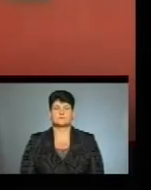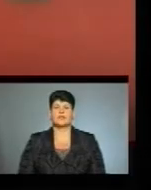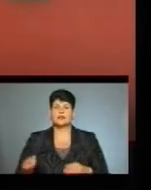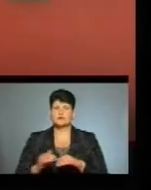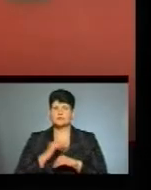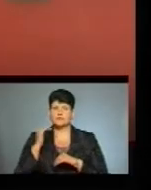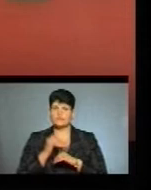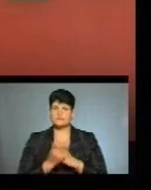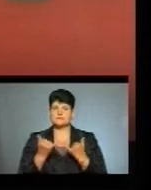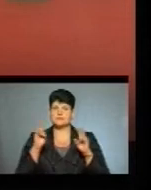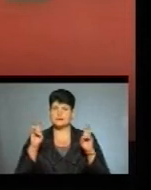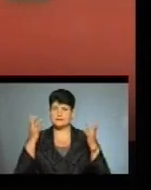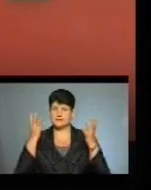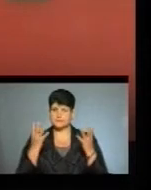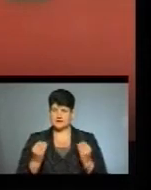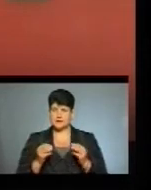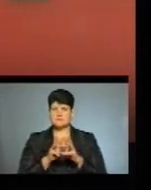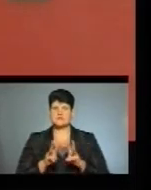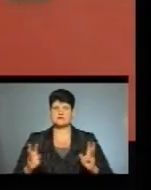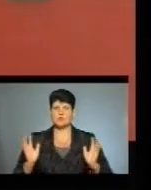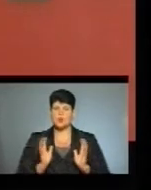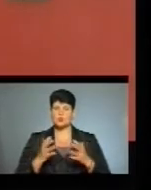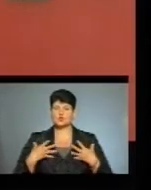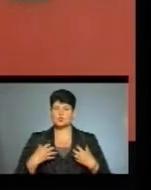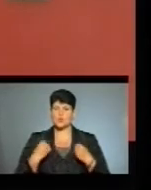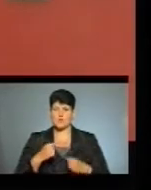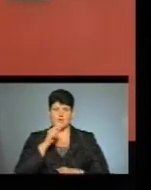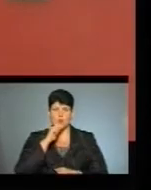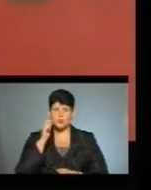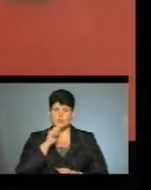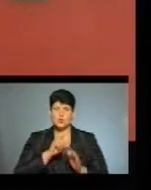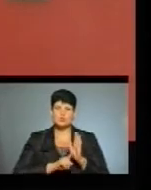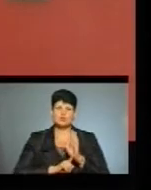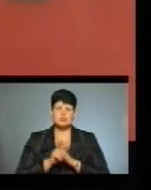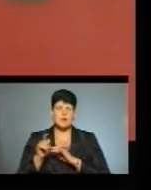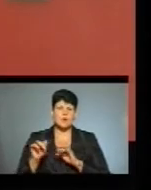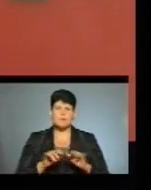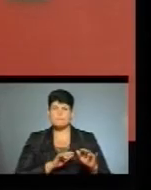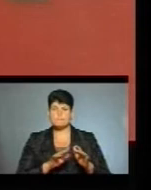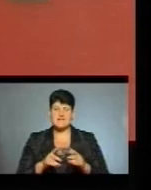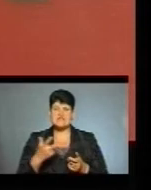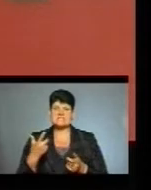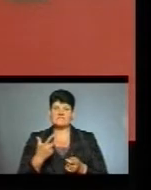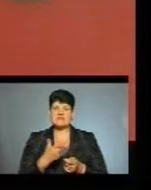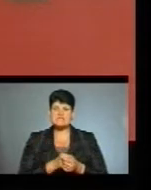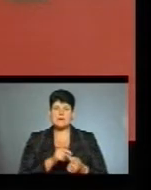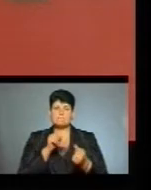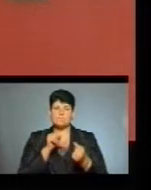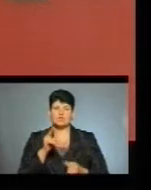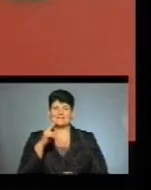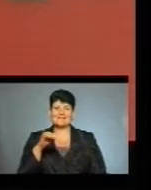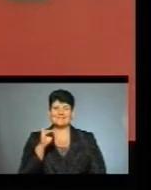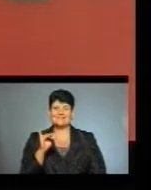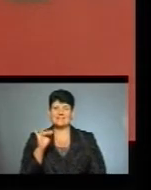вечора в ефірі «Тема дня». Міністерство охорони здоров'я України розпочинає кампанію з вакцинації проти дифтерії та